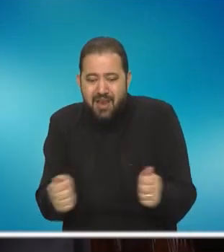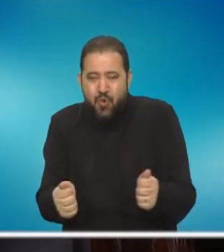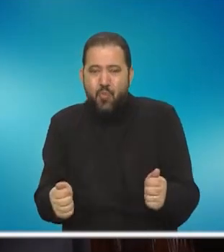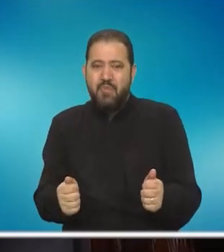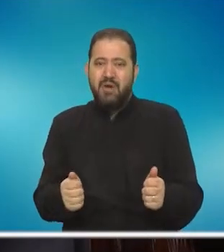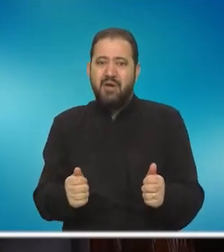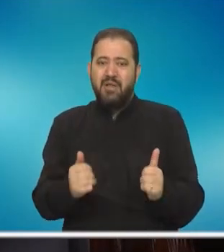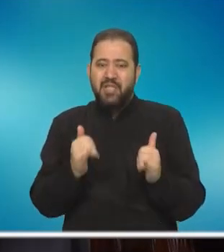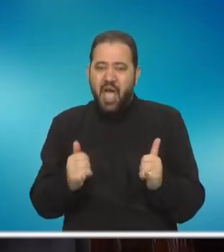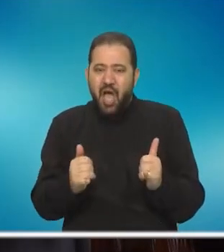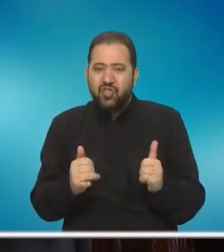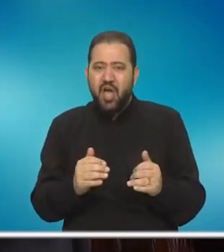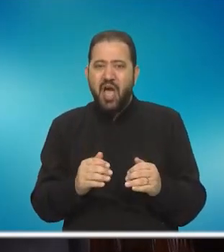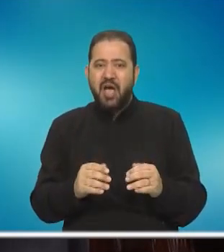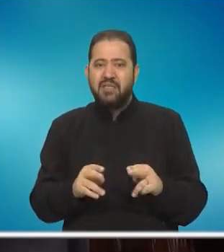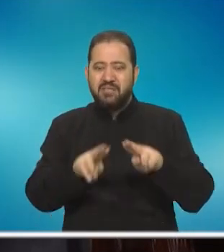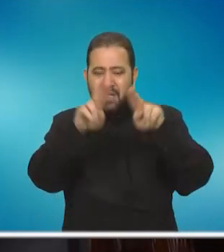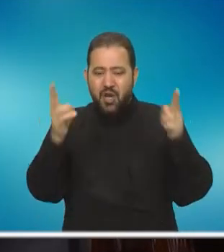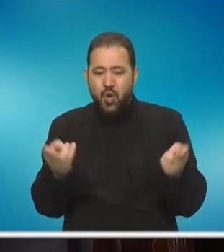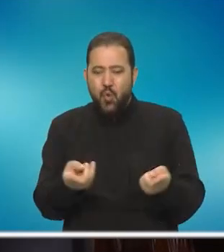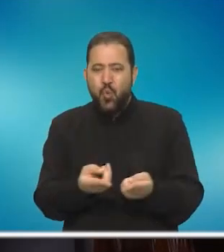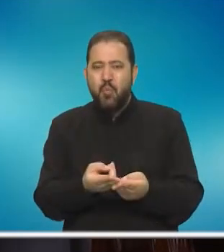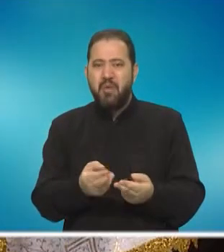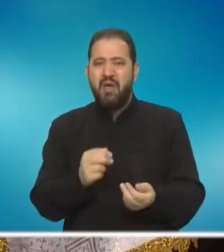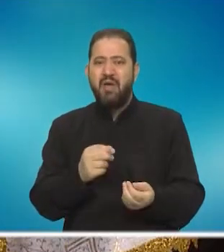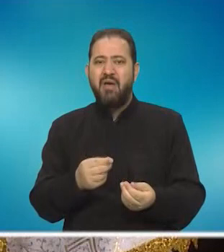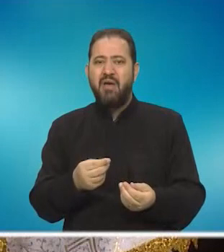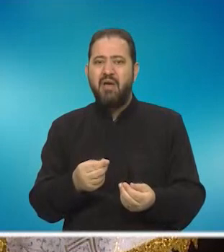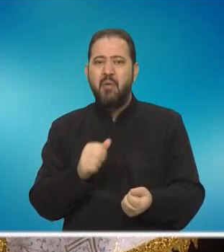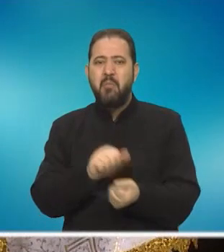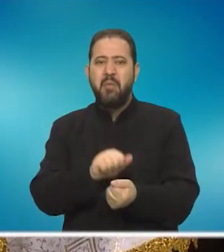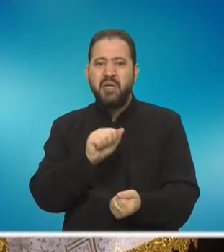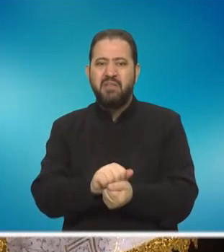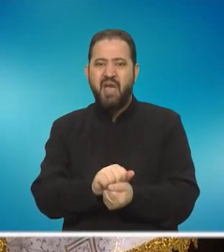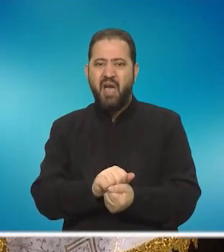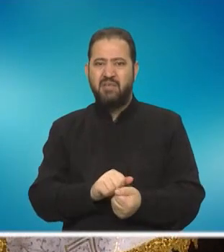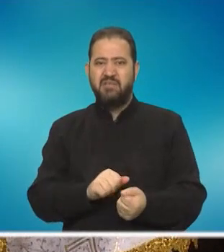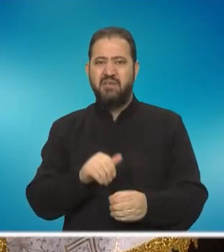detașeze de orizontalitatea materială în care își